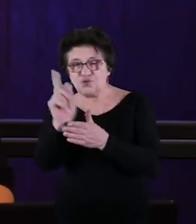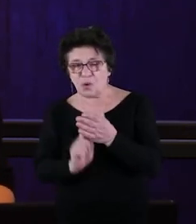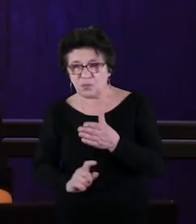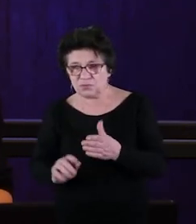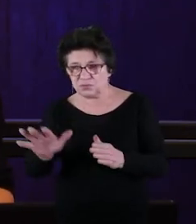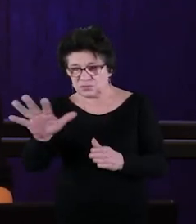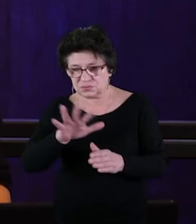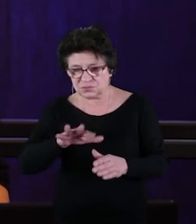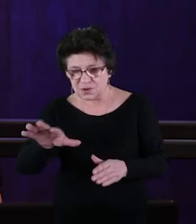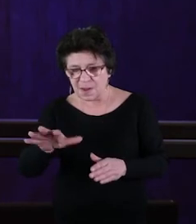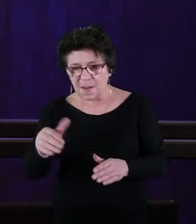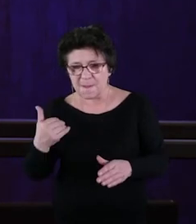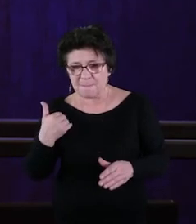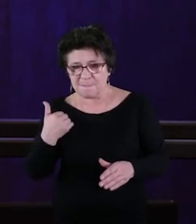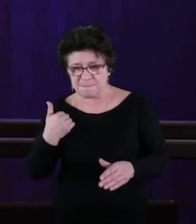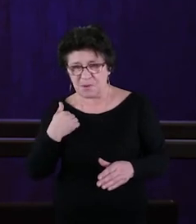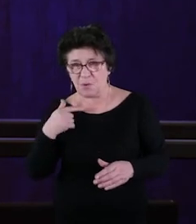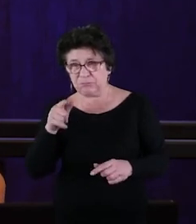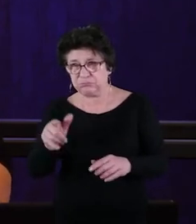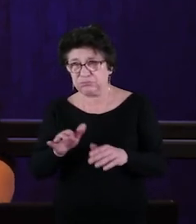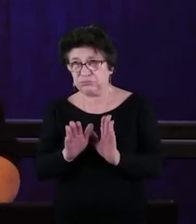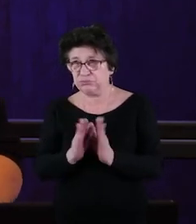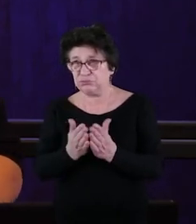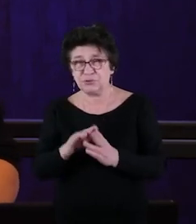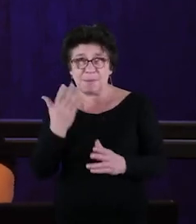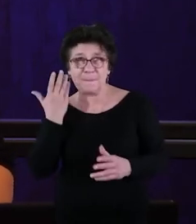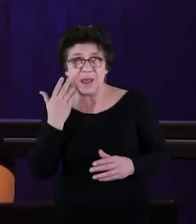tego strasznie dużo bo to było w liczbie